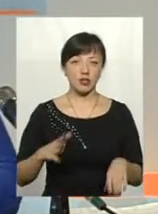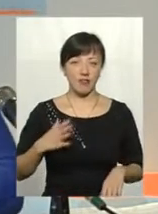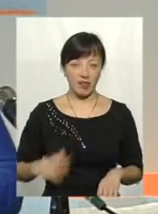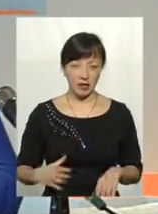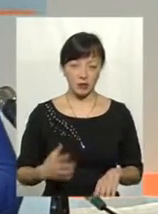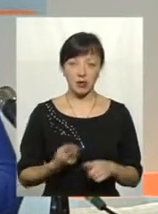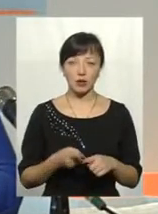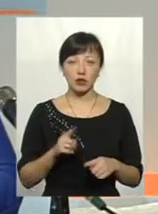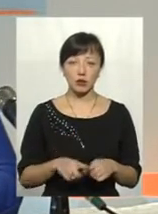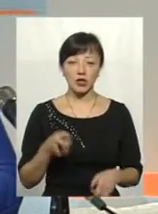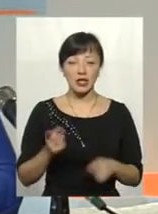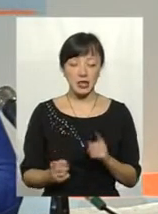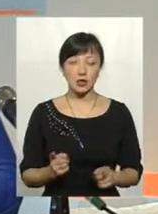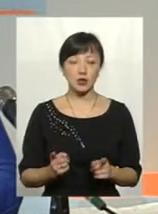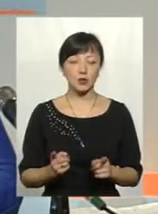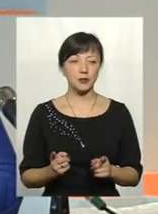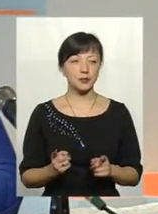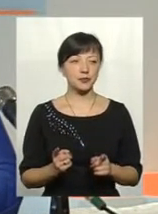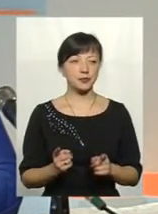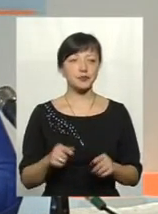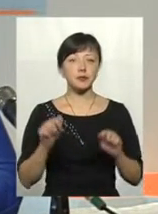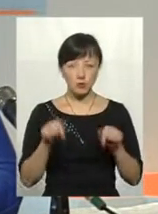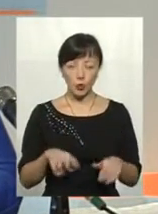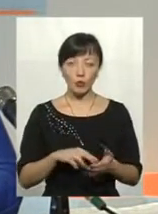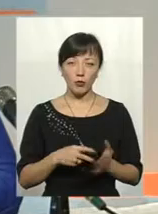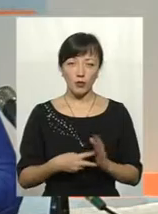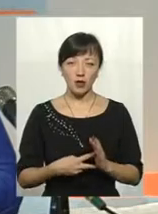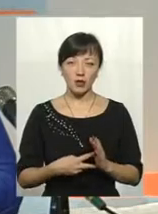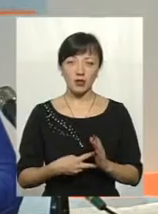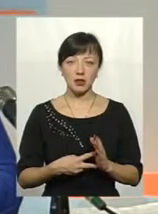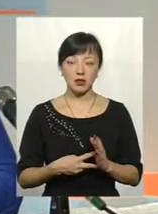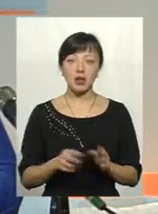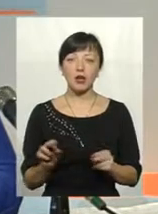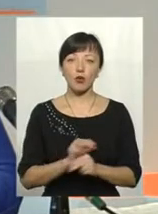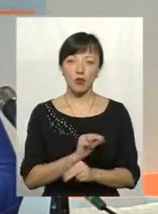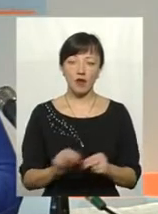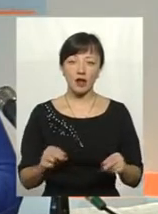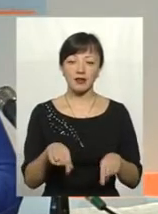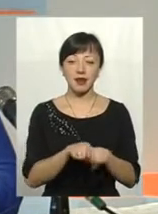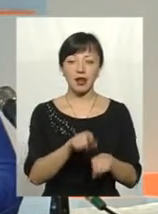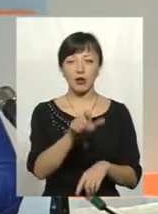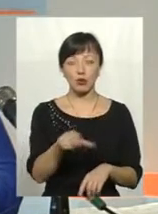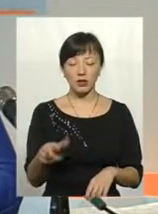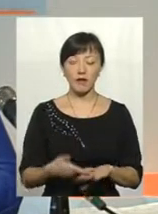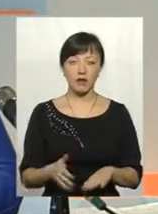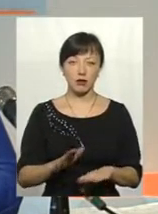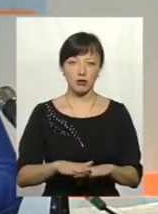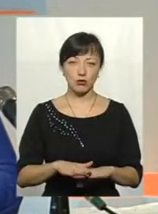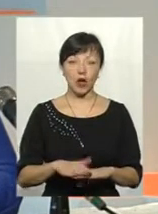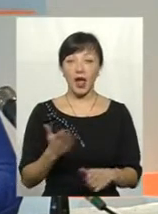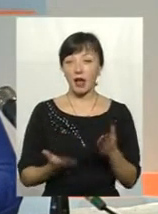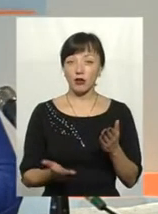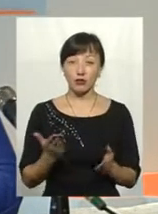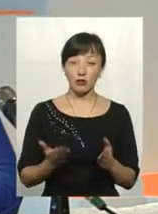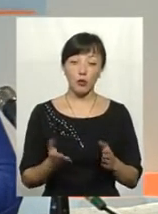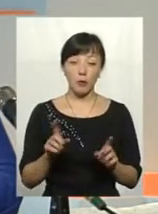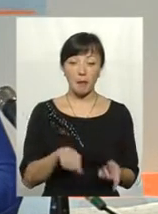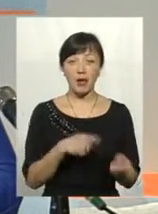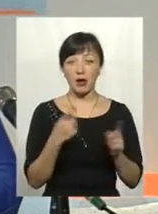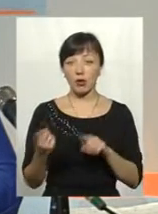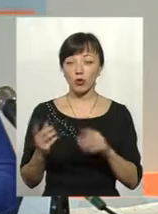Тому дійсно в цьому плані лікувати таких пацієнтів надзвичайно важко. Якщо навіть вони потім